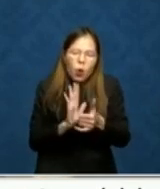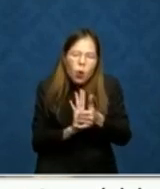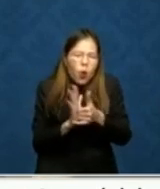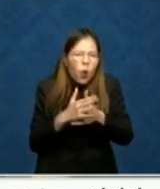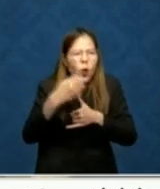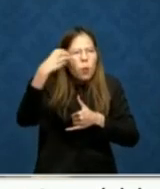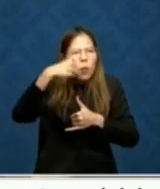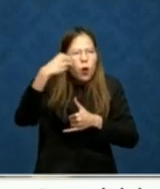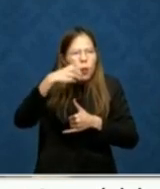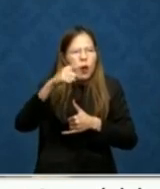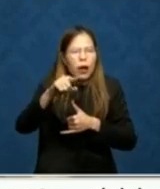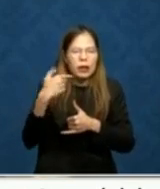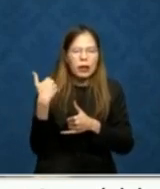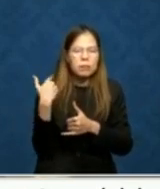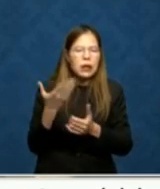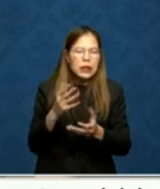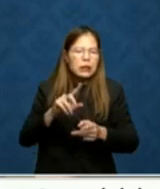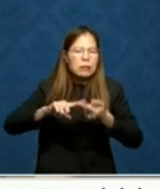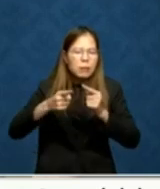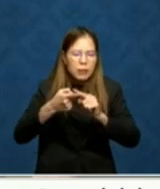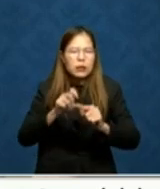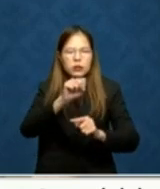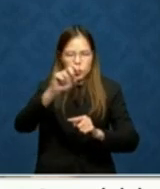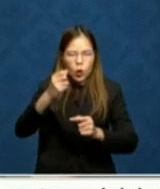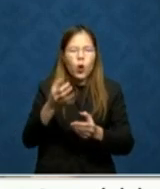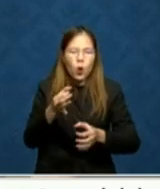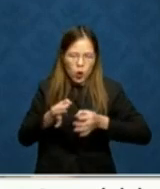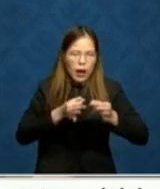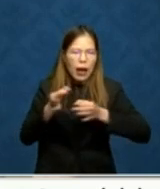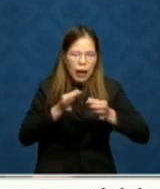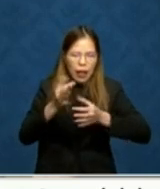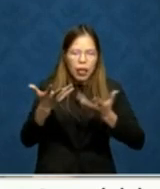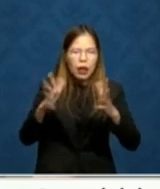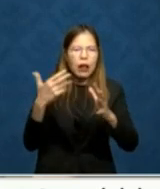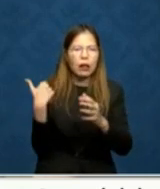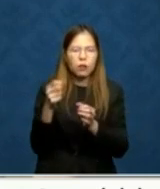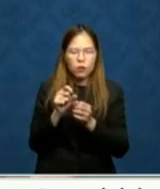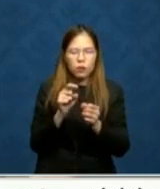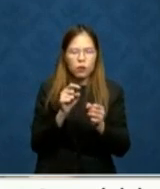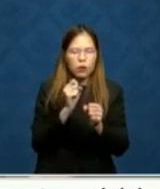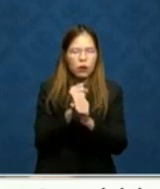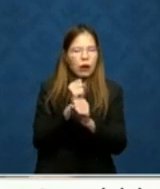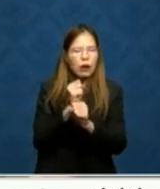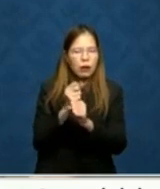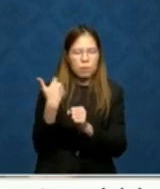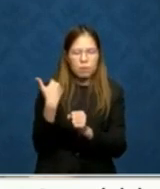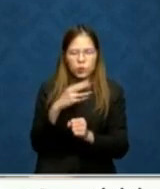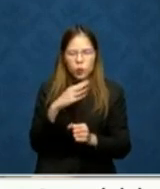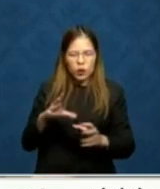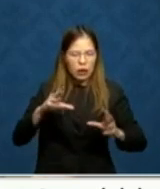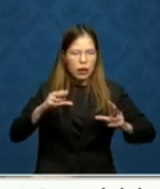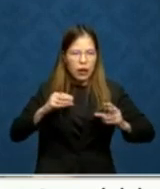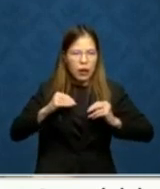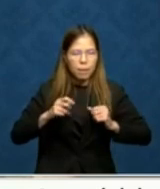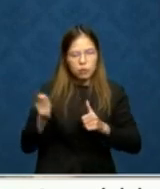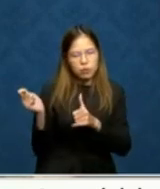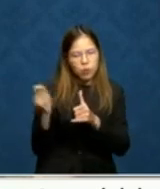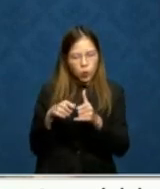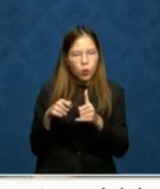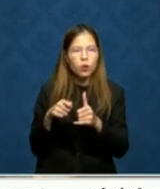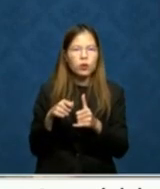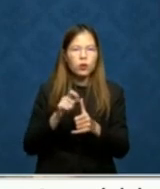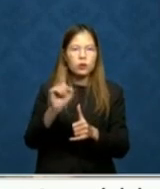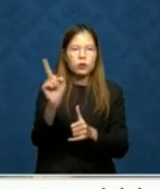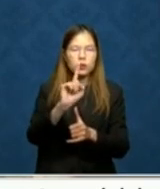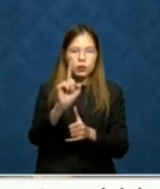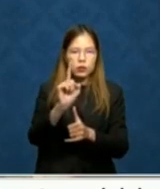ที่เพื่อนส.ส.อารมีเพิ่งกล่าวไปค่ะการใช้อำนาจเหนือในการคุกคามทางเพศนะคะควรจะได้รับการลงโทษที่